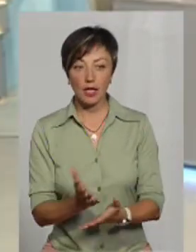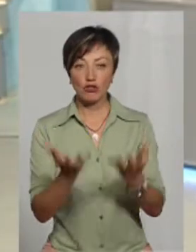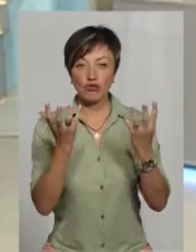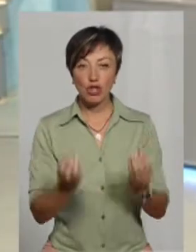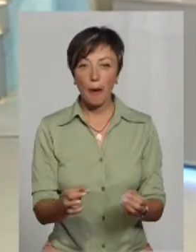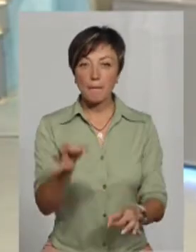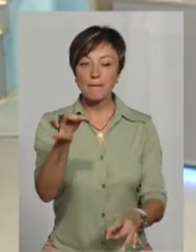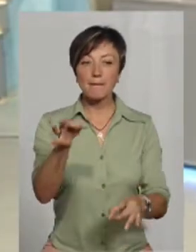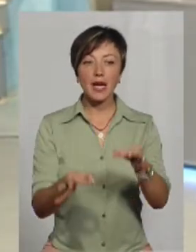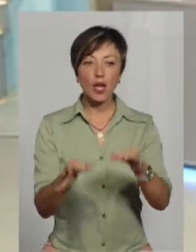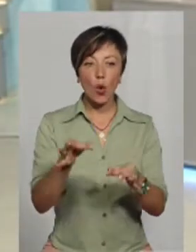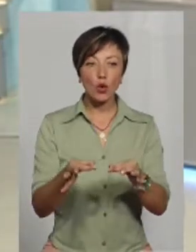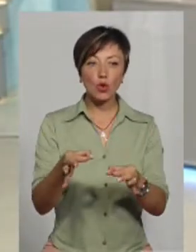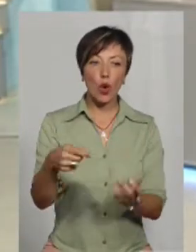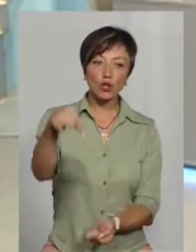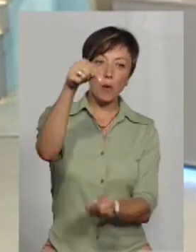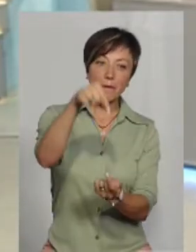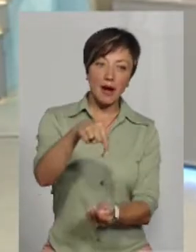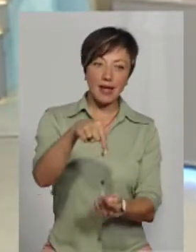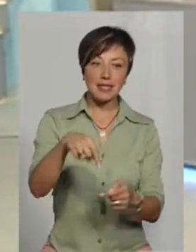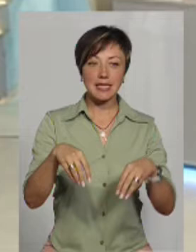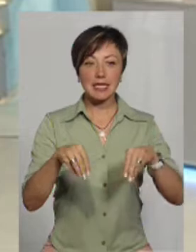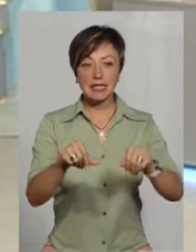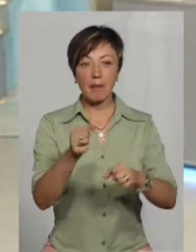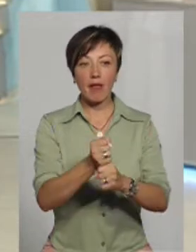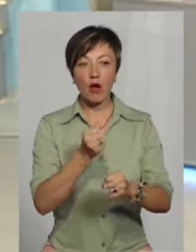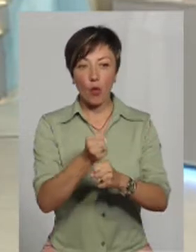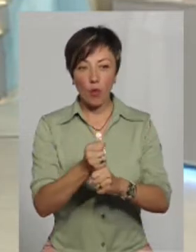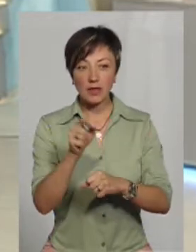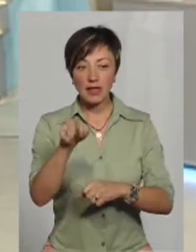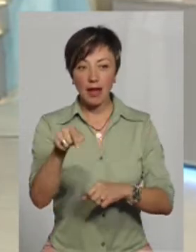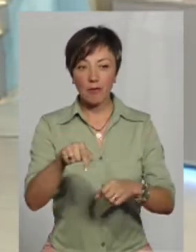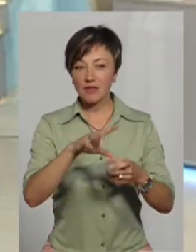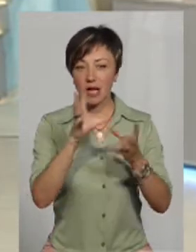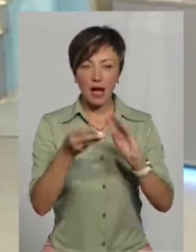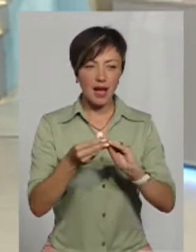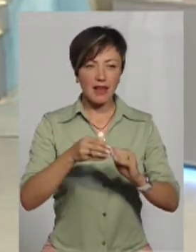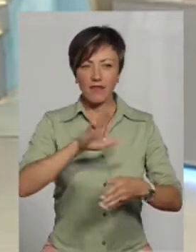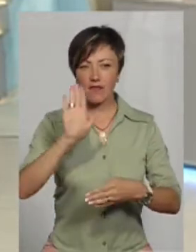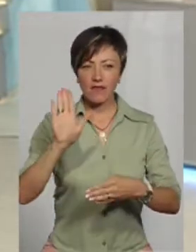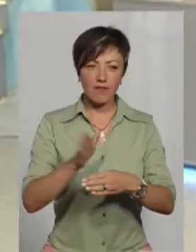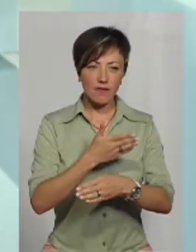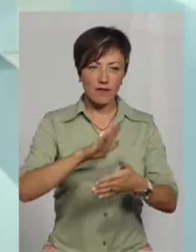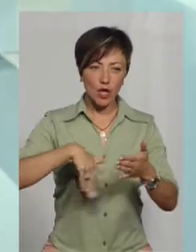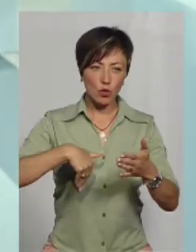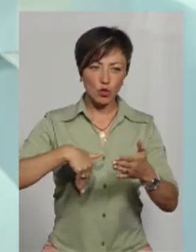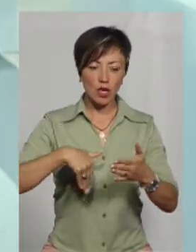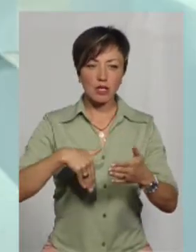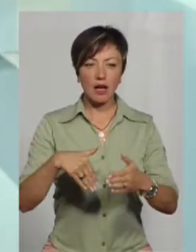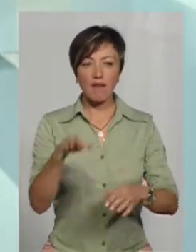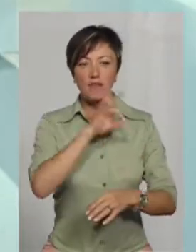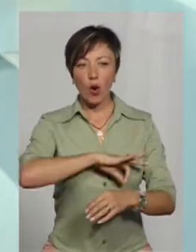також природосообразне землеробство, тобто там взагалі ісключається